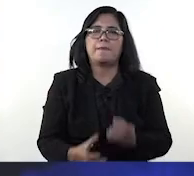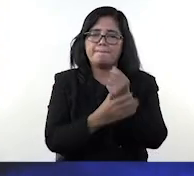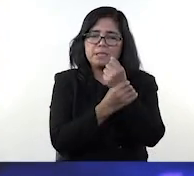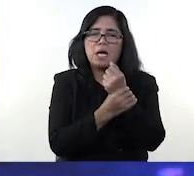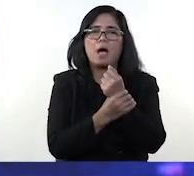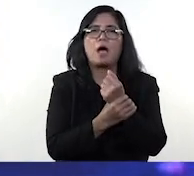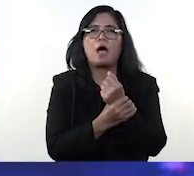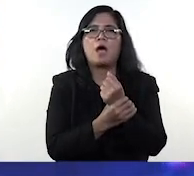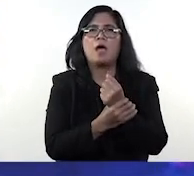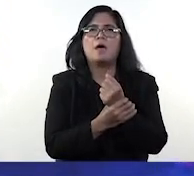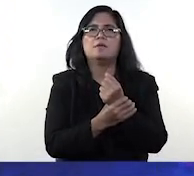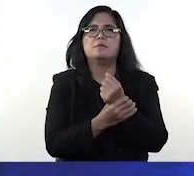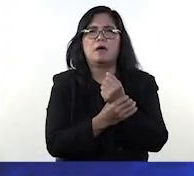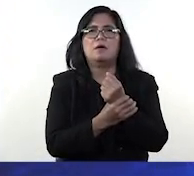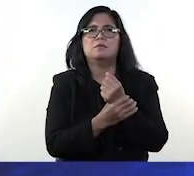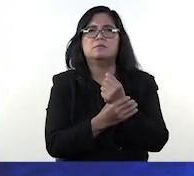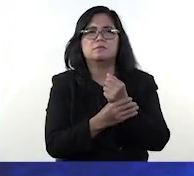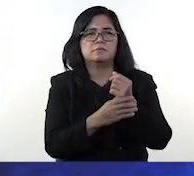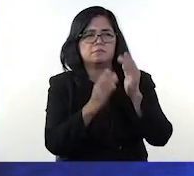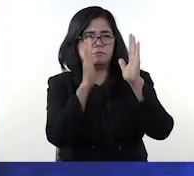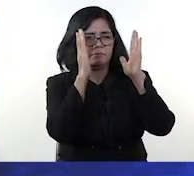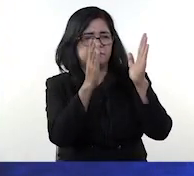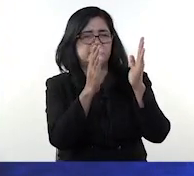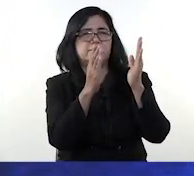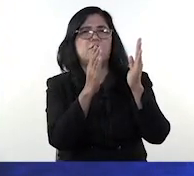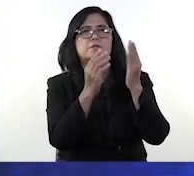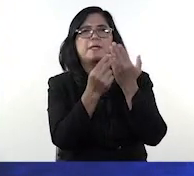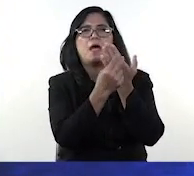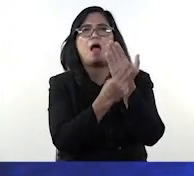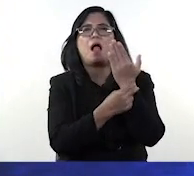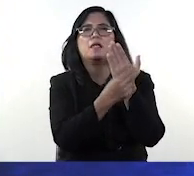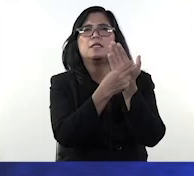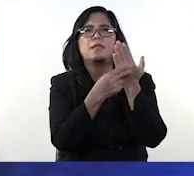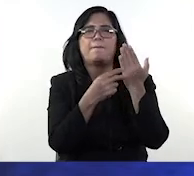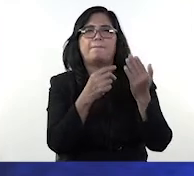Hai hanya berpegang berpedoman pada Alkitab